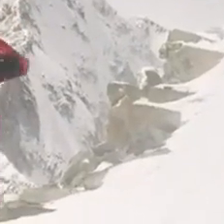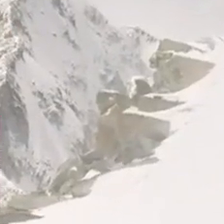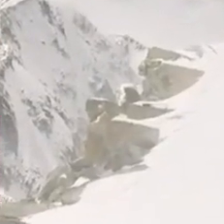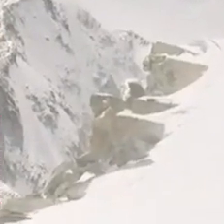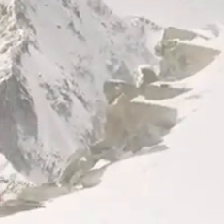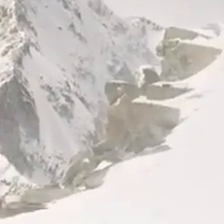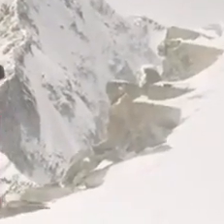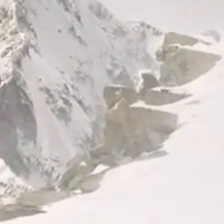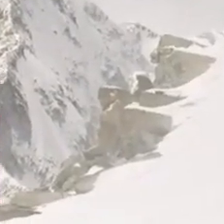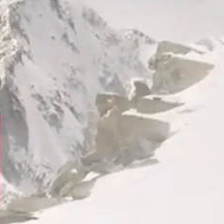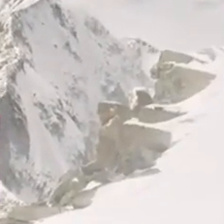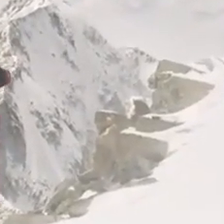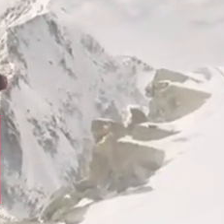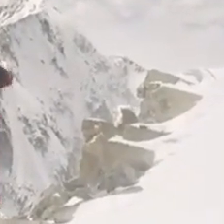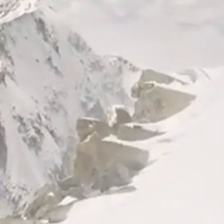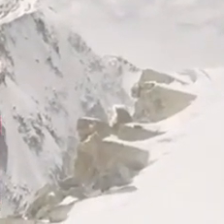Să merg